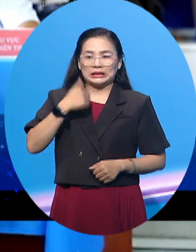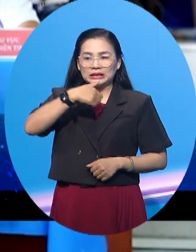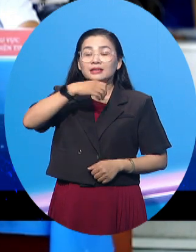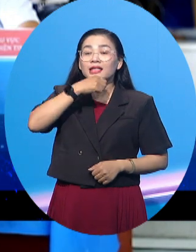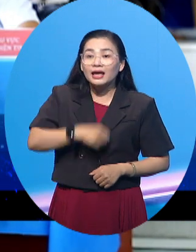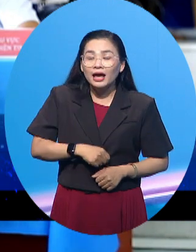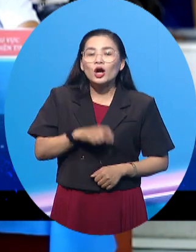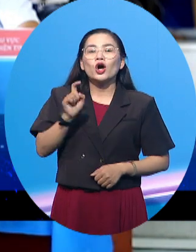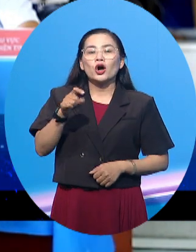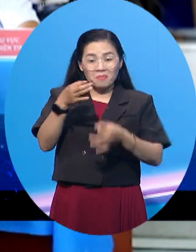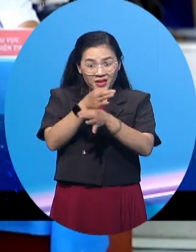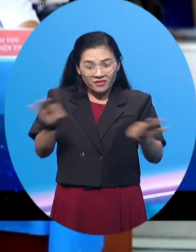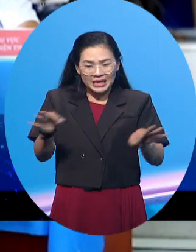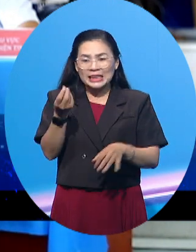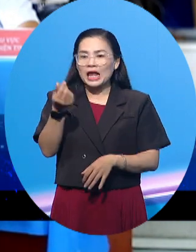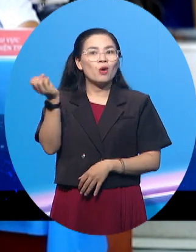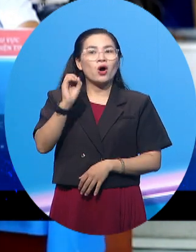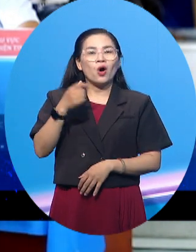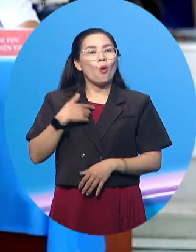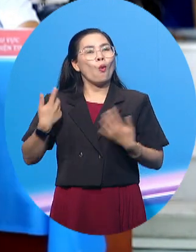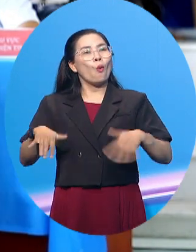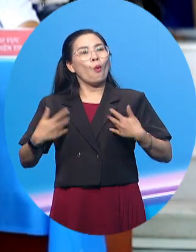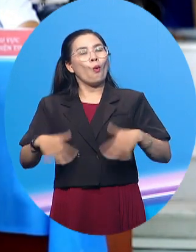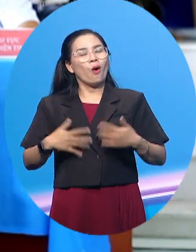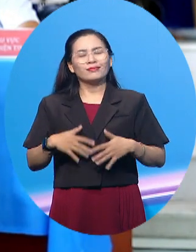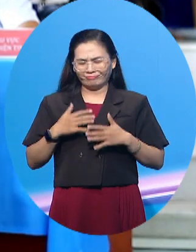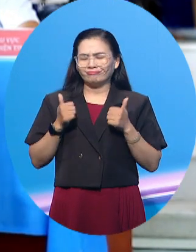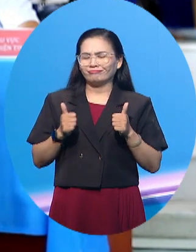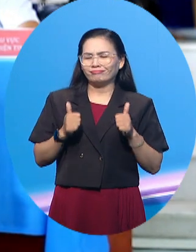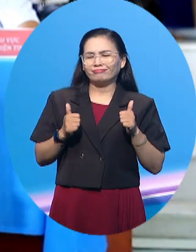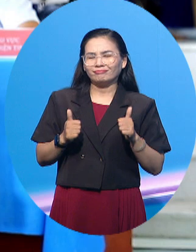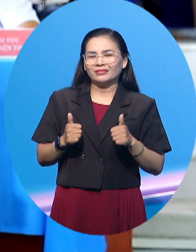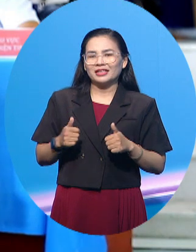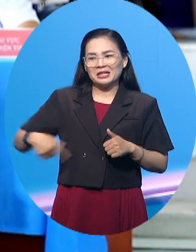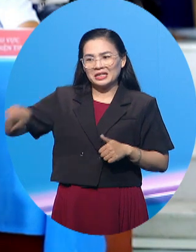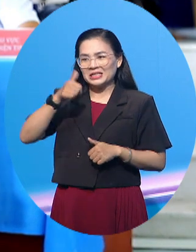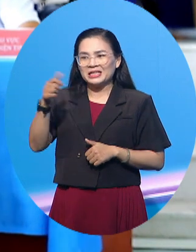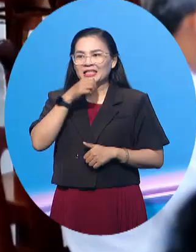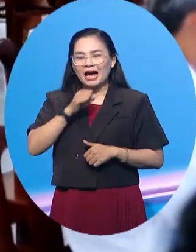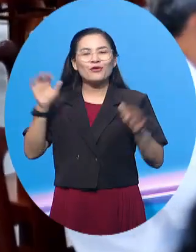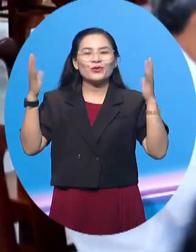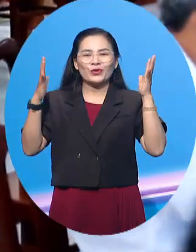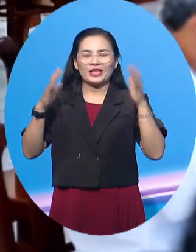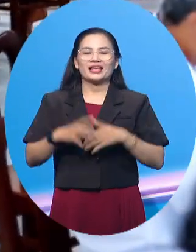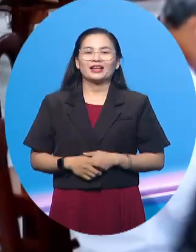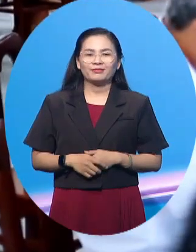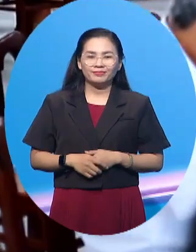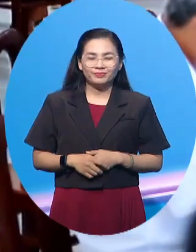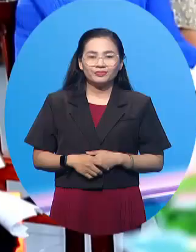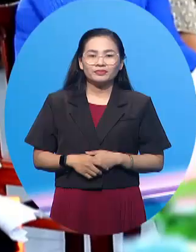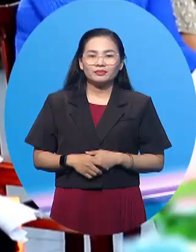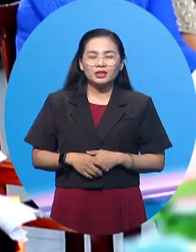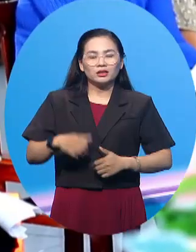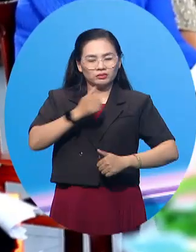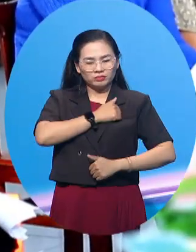lớn tuổi á mà miễn phí không có lấy tiền, thấy đó là danh dự nhất của mấy người cao tuổi như tôi. Qua tầm